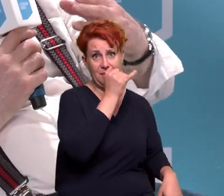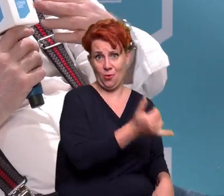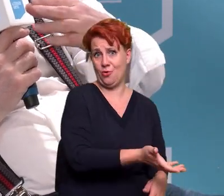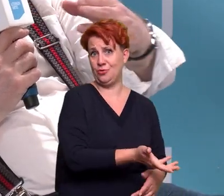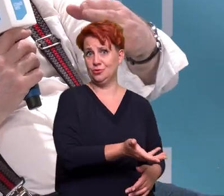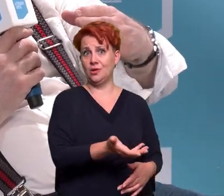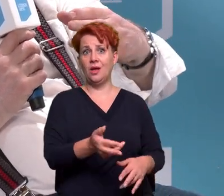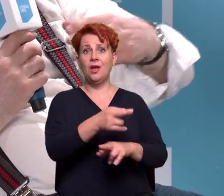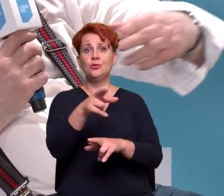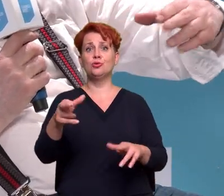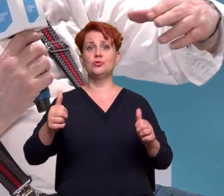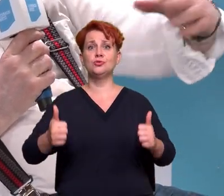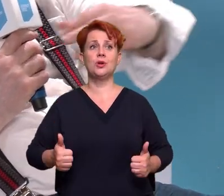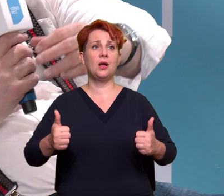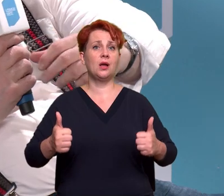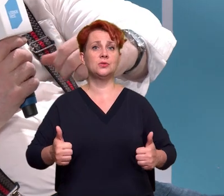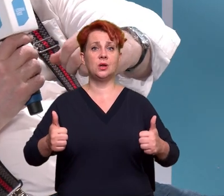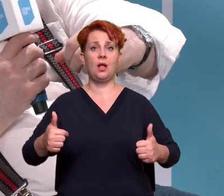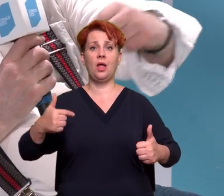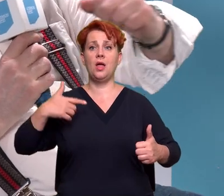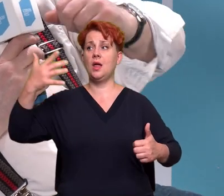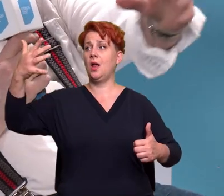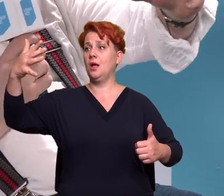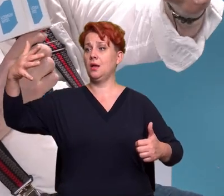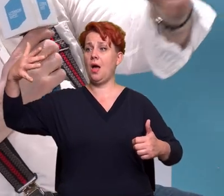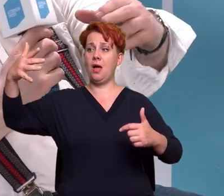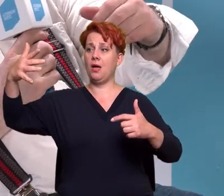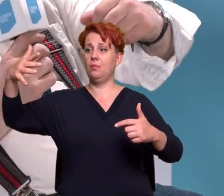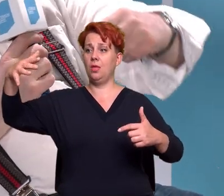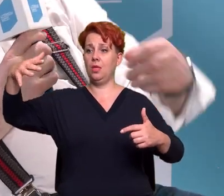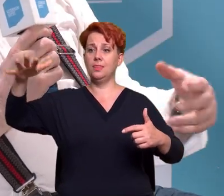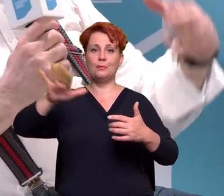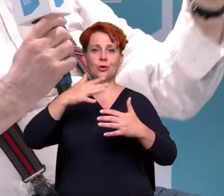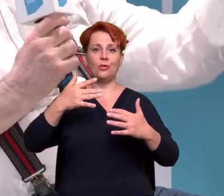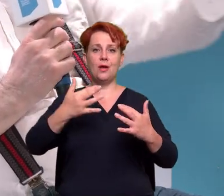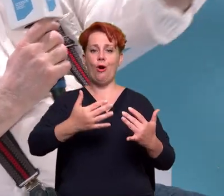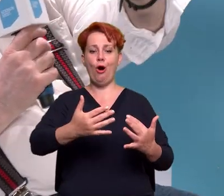One czekają na to, że nasza ręka je chwyci, kiedy uciekamy przed ogniem,